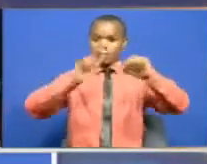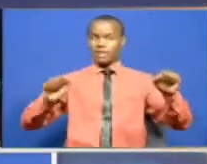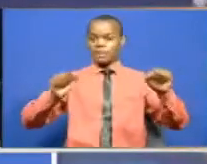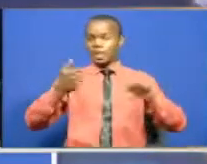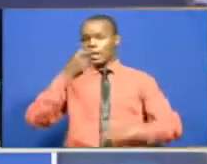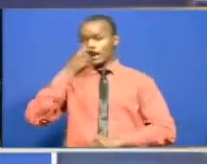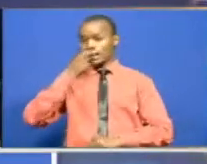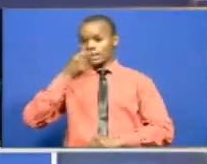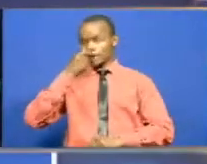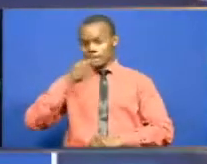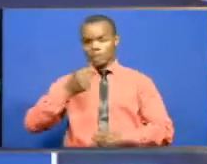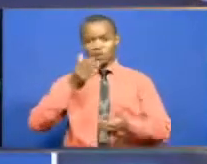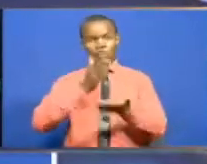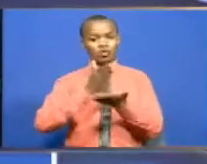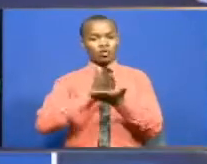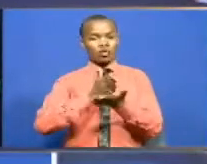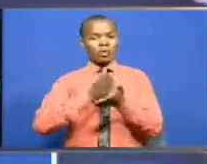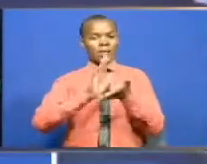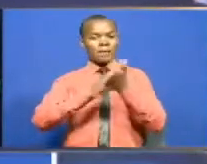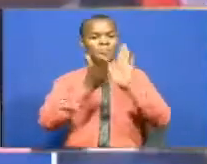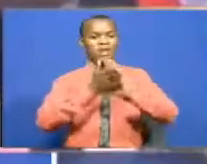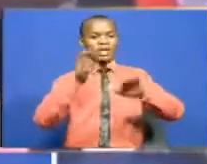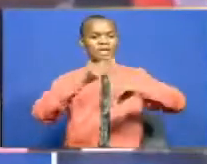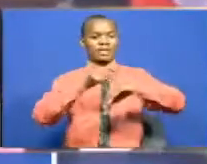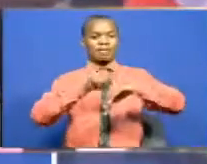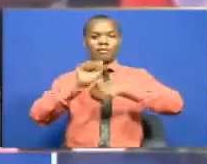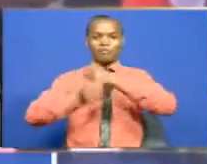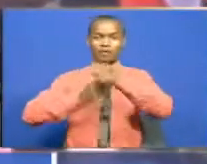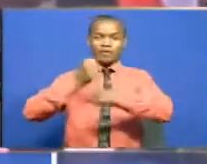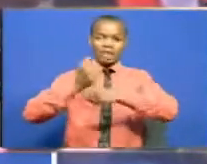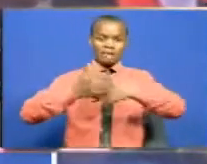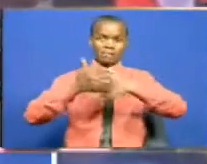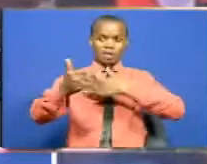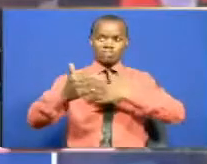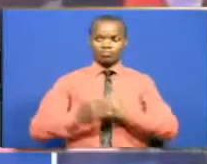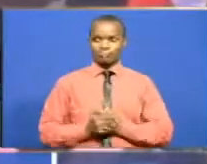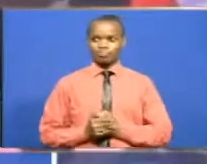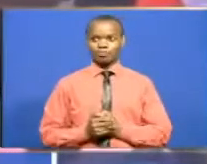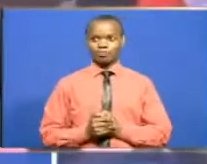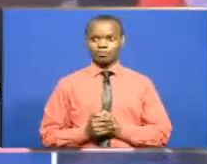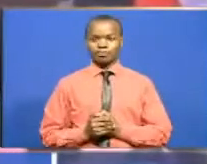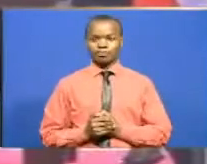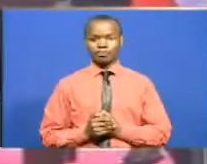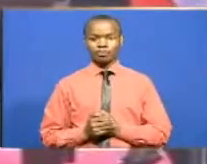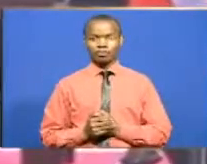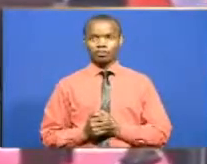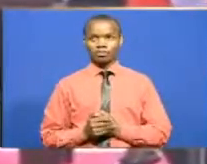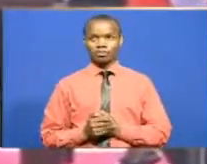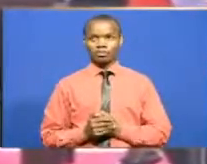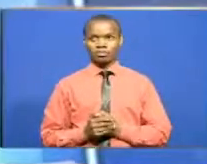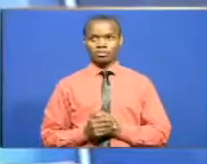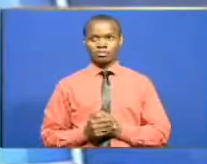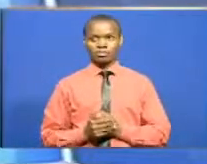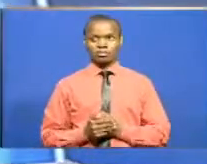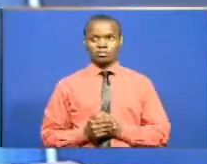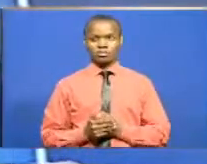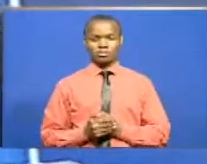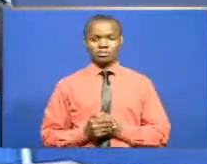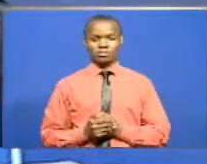Magufuli kuapishwa kwa hatamu ya pili ya miaka mitano. Suleiman Yeri, Darubini ya Channel 1.